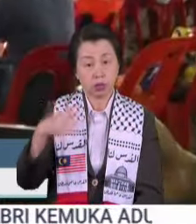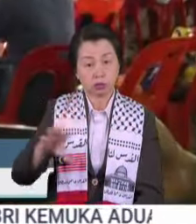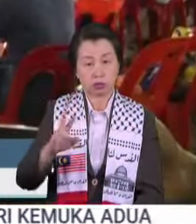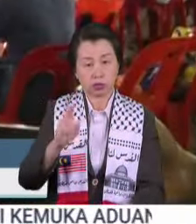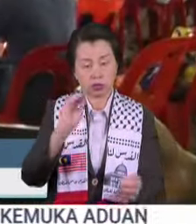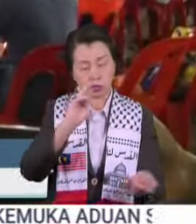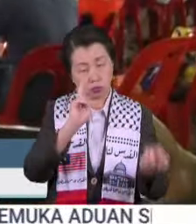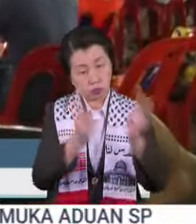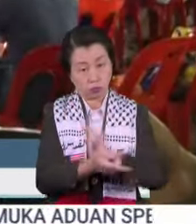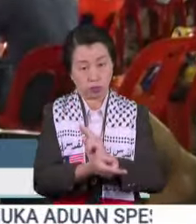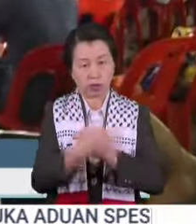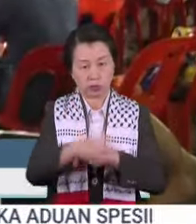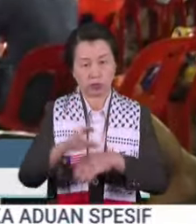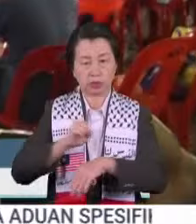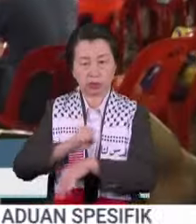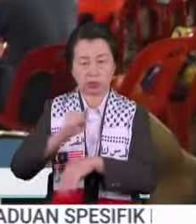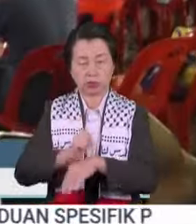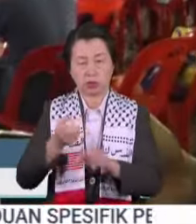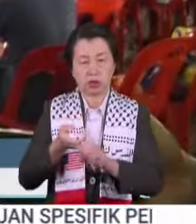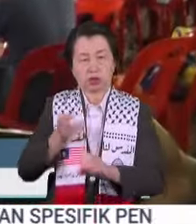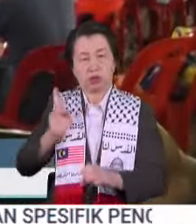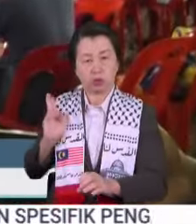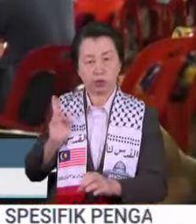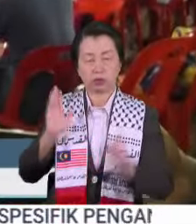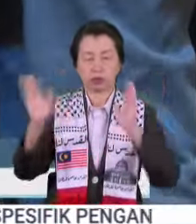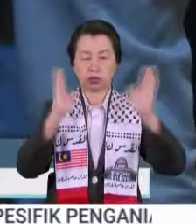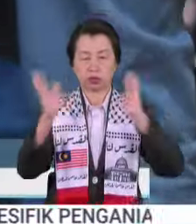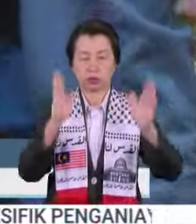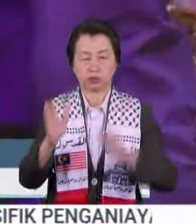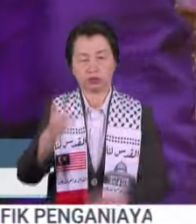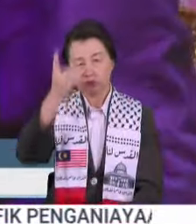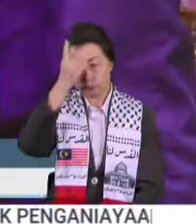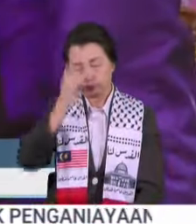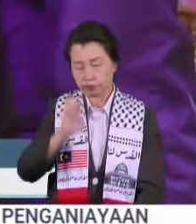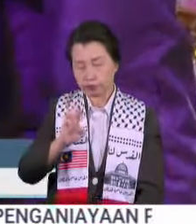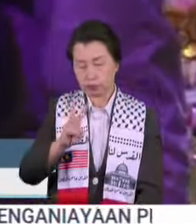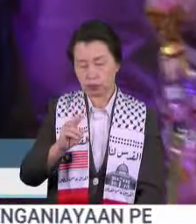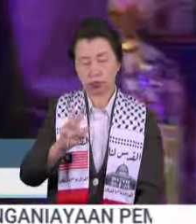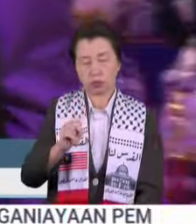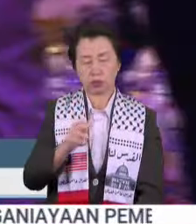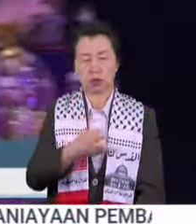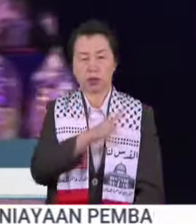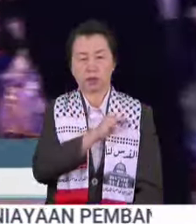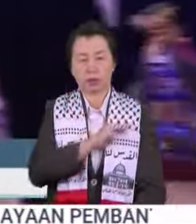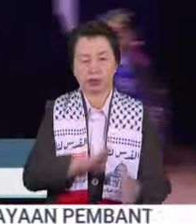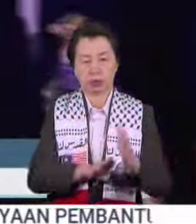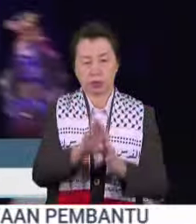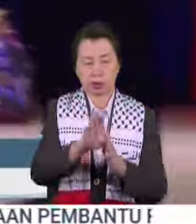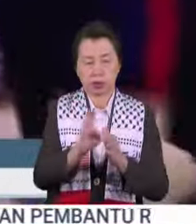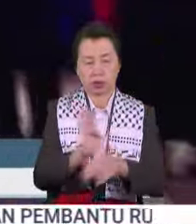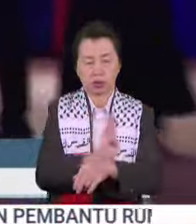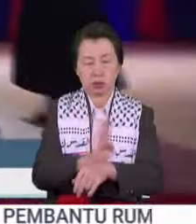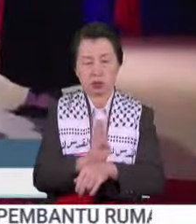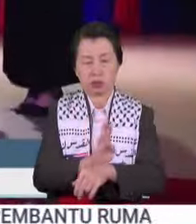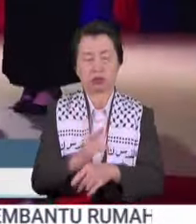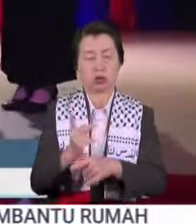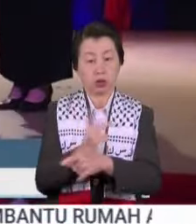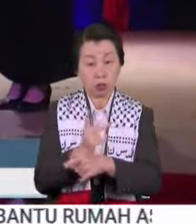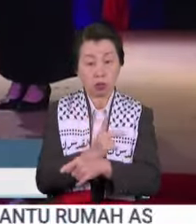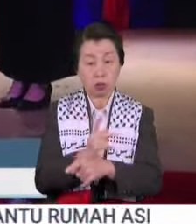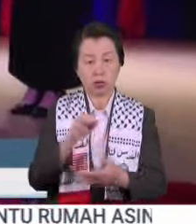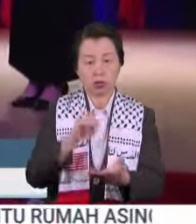diubah selepas Singapore keluar daripada Malaysia Datuk Ean yang juga menteri pembangunan Usahawan dan koperasi